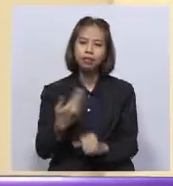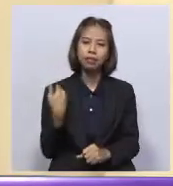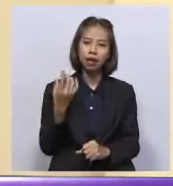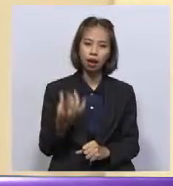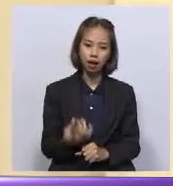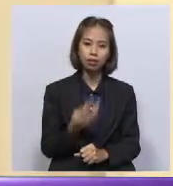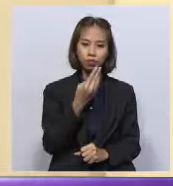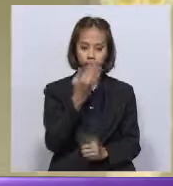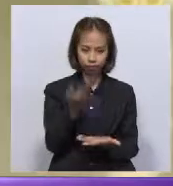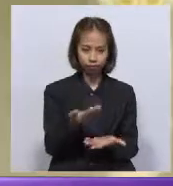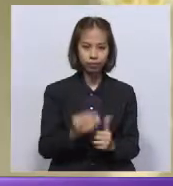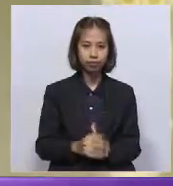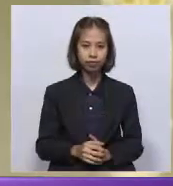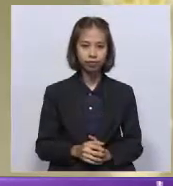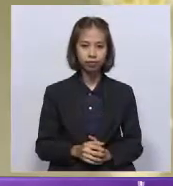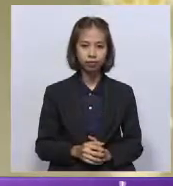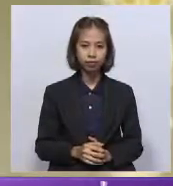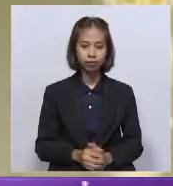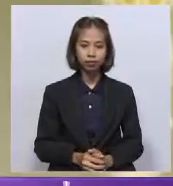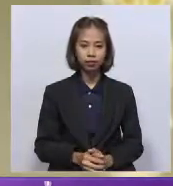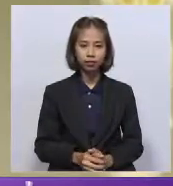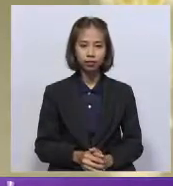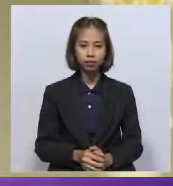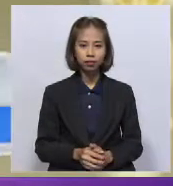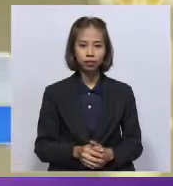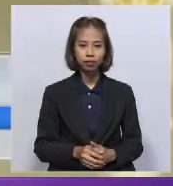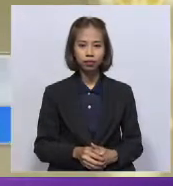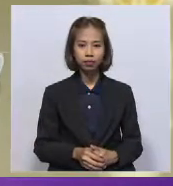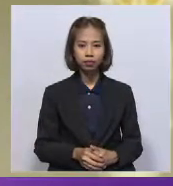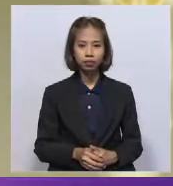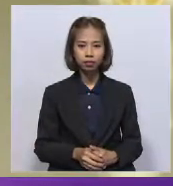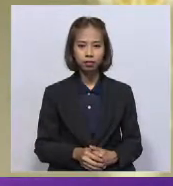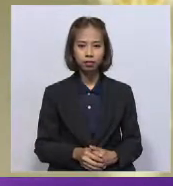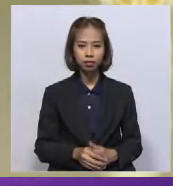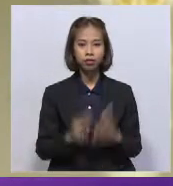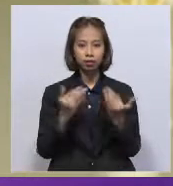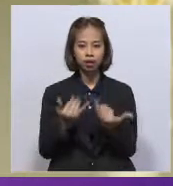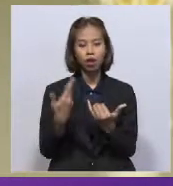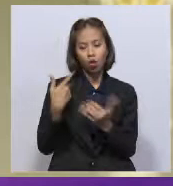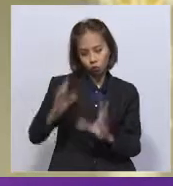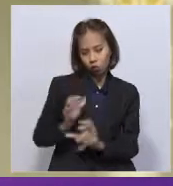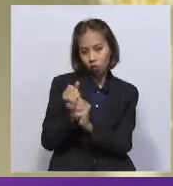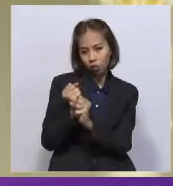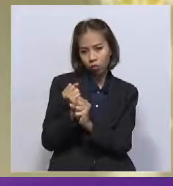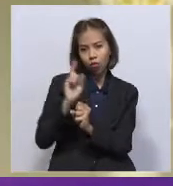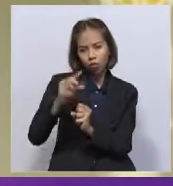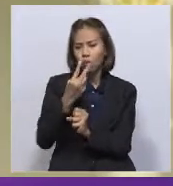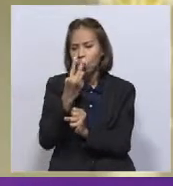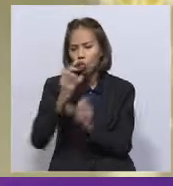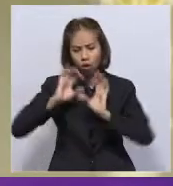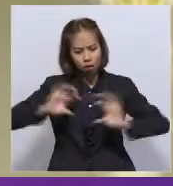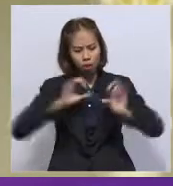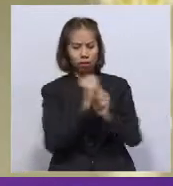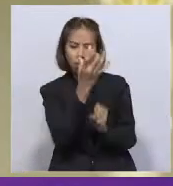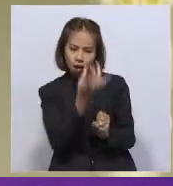กครับ ทุกคณะที่มีคณะเลขาจะต้องมารวมรายละเอียดของรัฐบาลของ